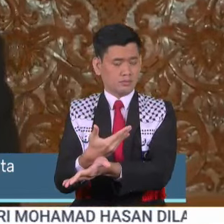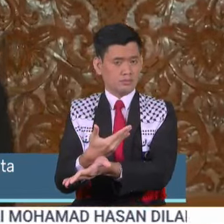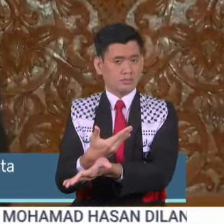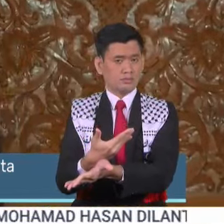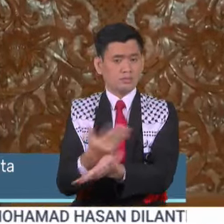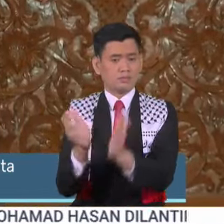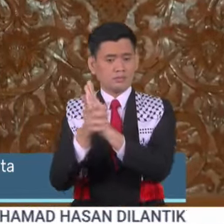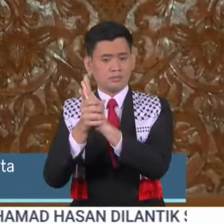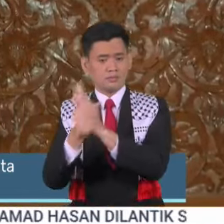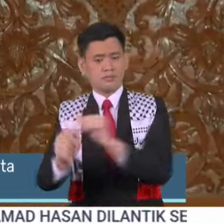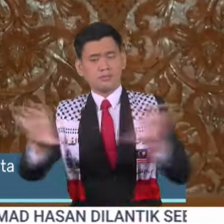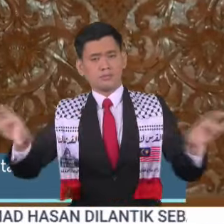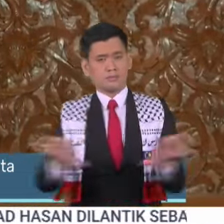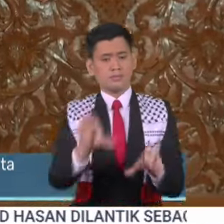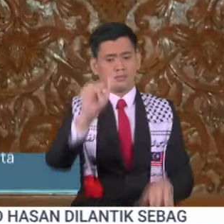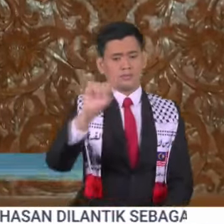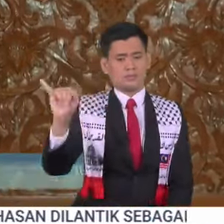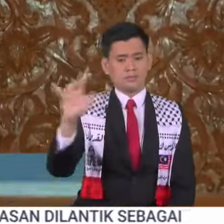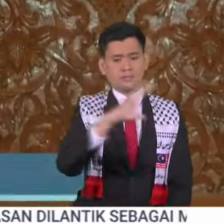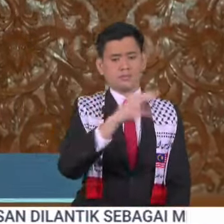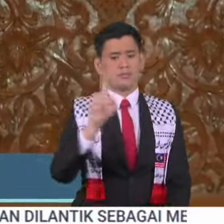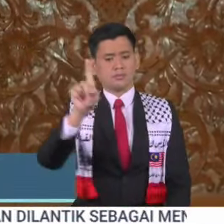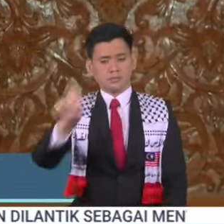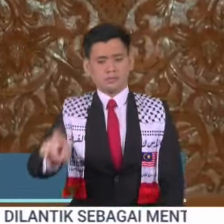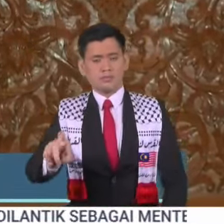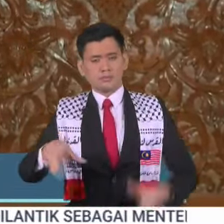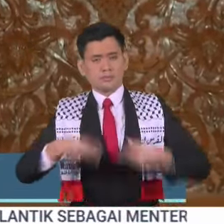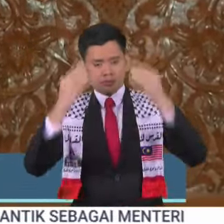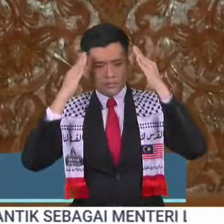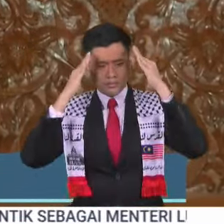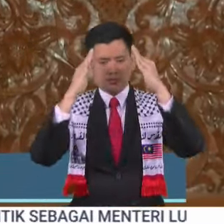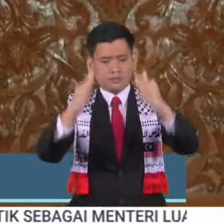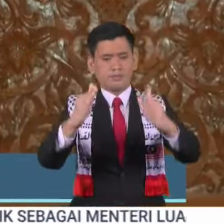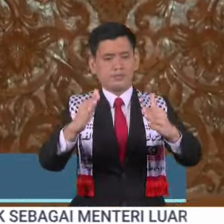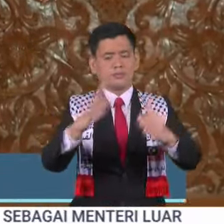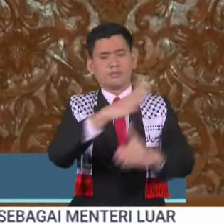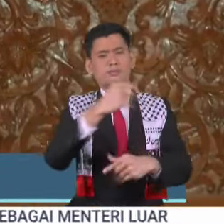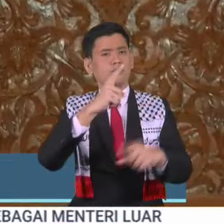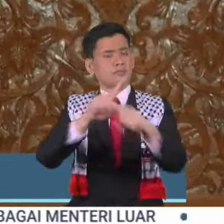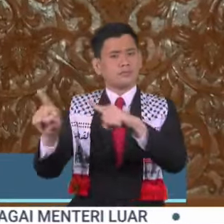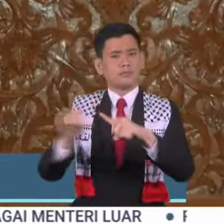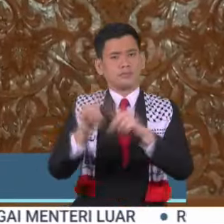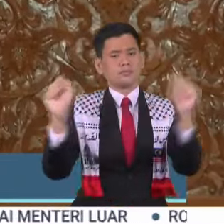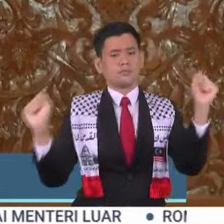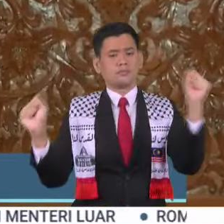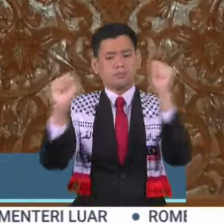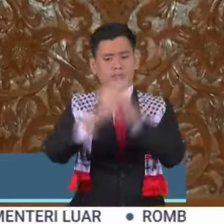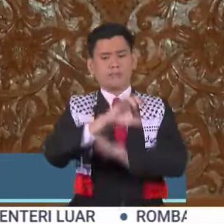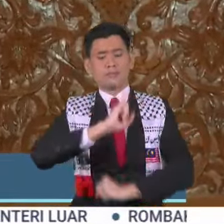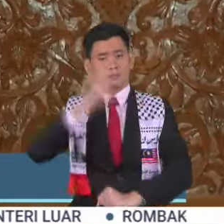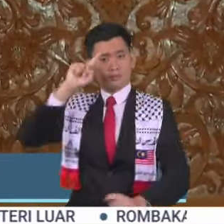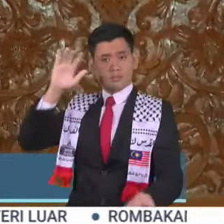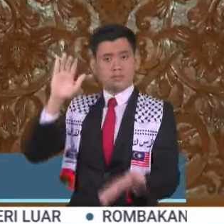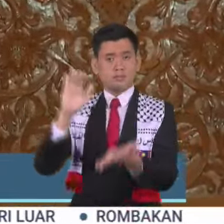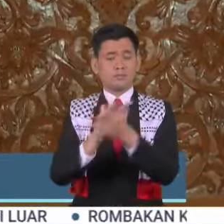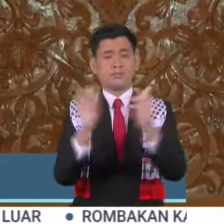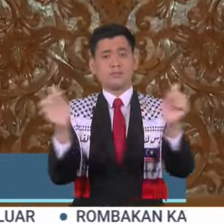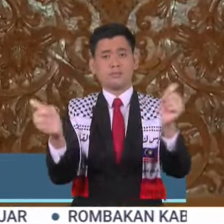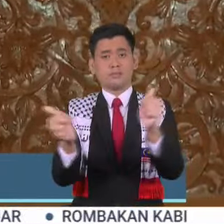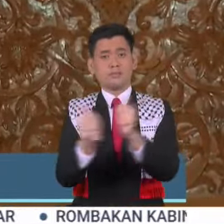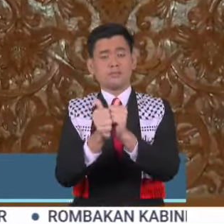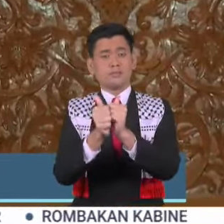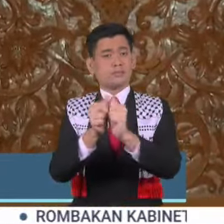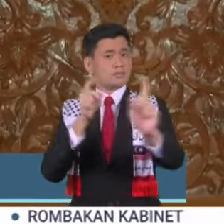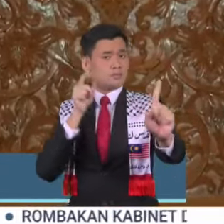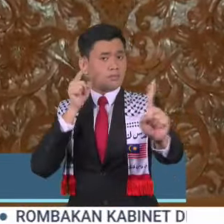enhance of studevel very challenging tas and I believe that to